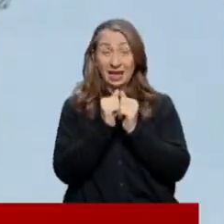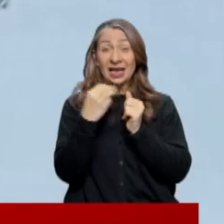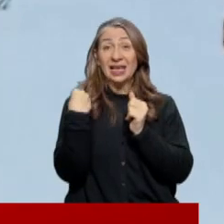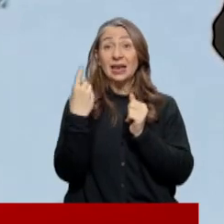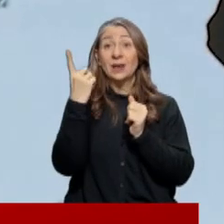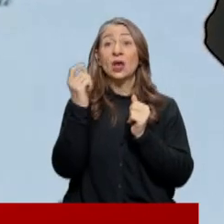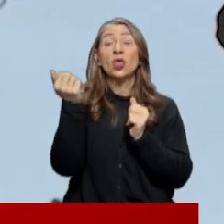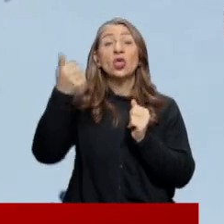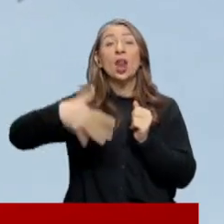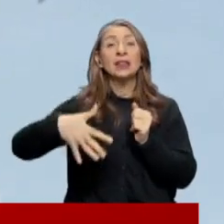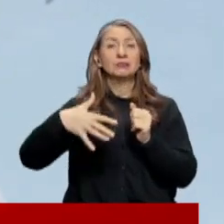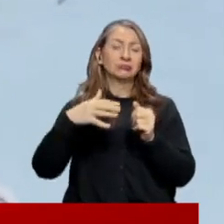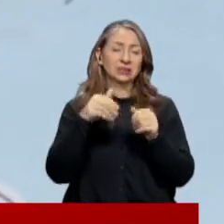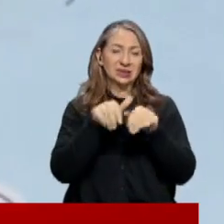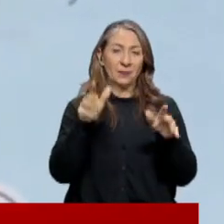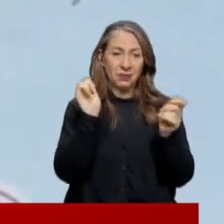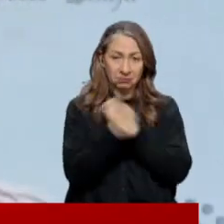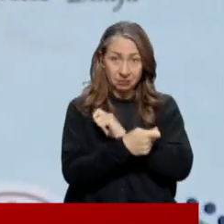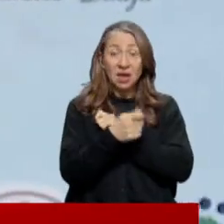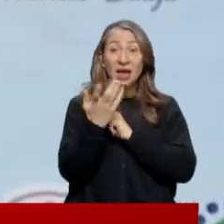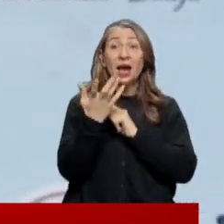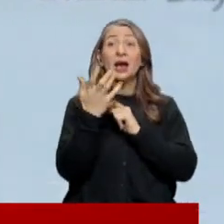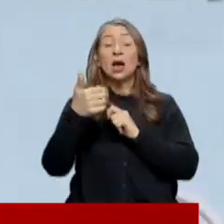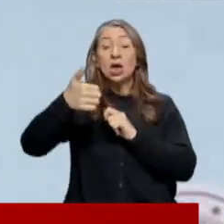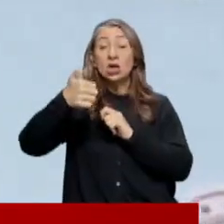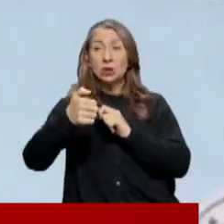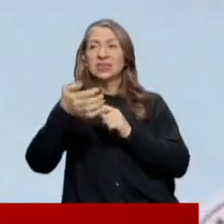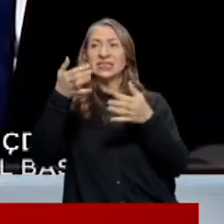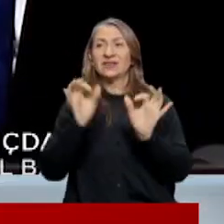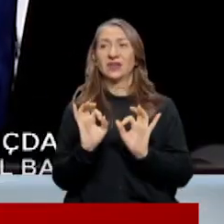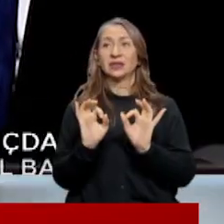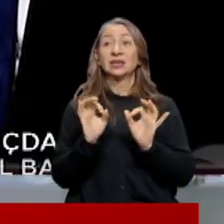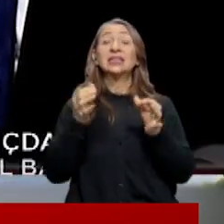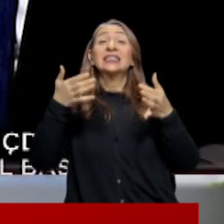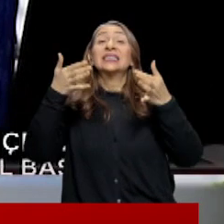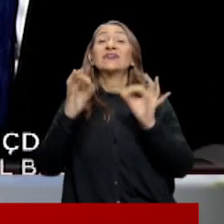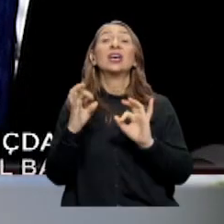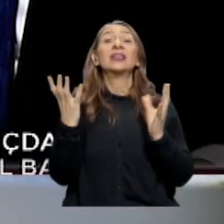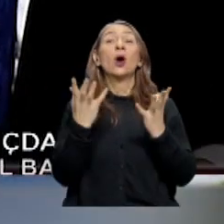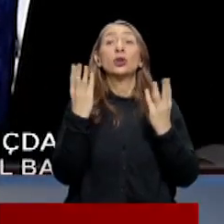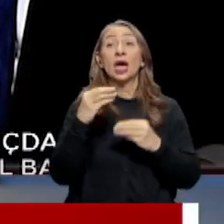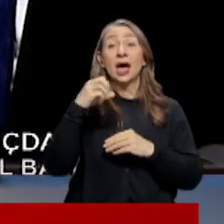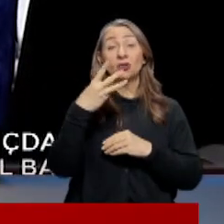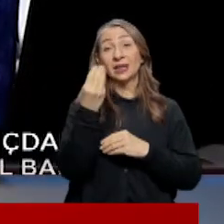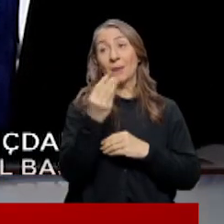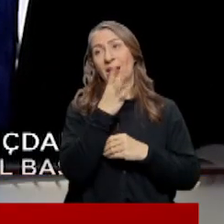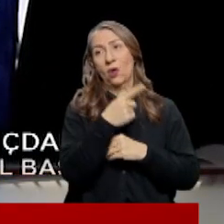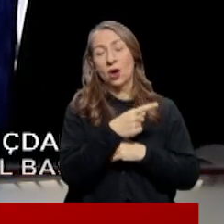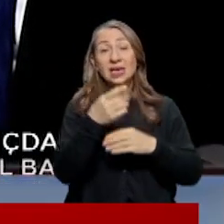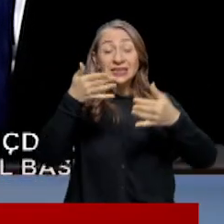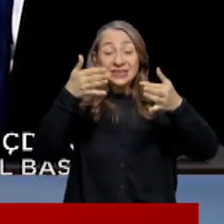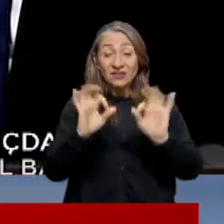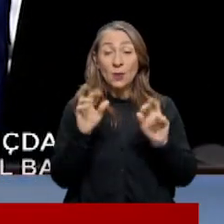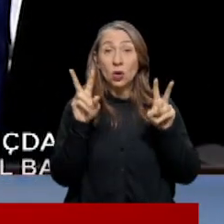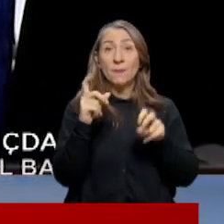yeni bir yönetim sistemine geçti. Yani kronometreyi sıfırladı. Sıfırlamanın ne olduğunu Erdoğan gayet iyi bilir.